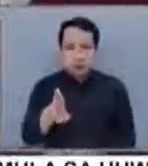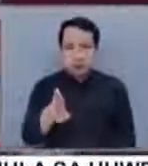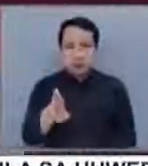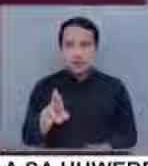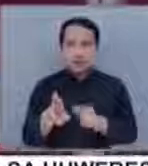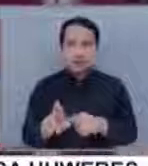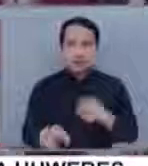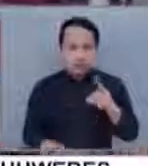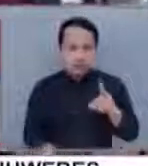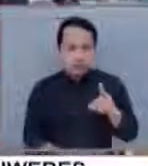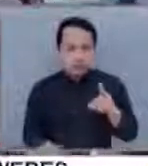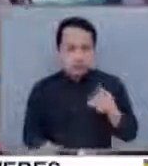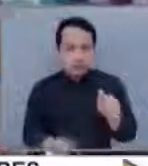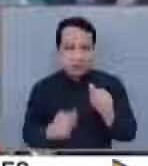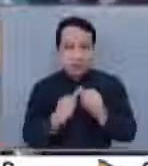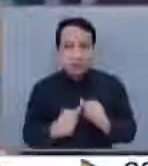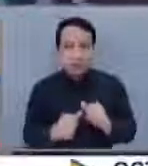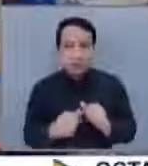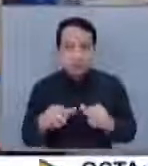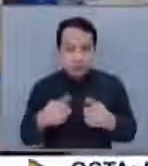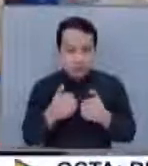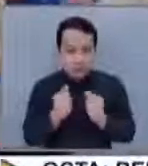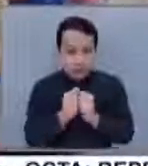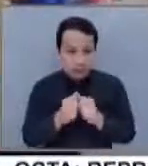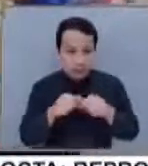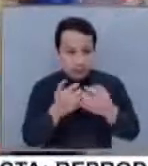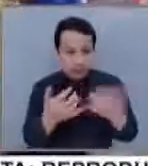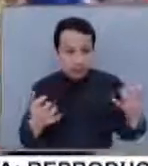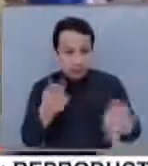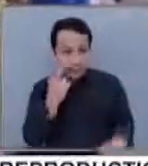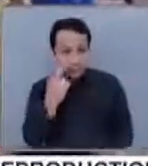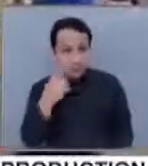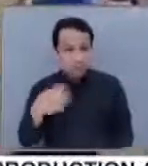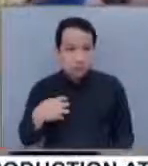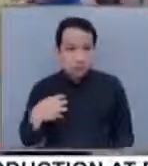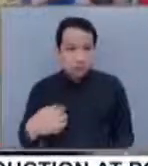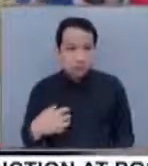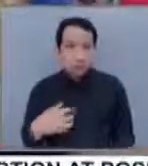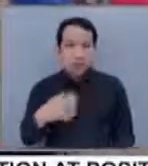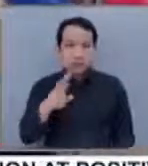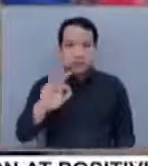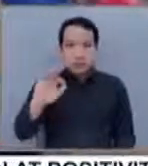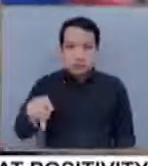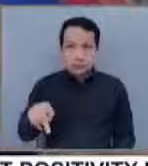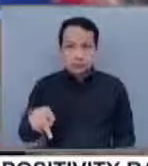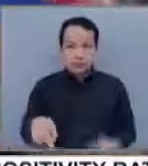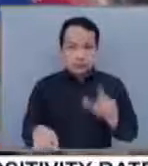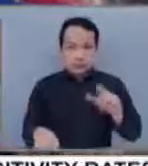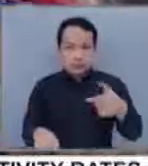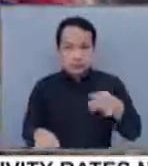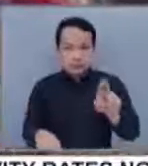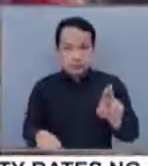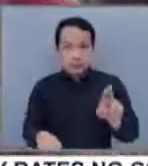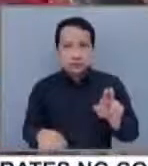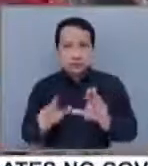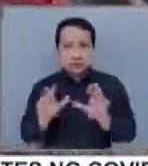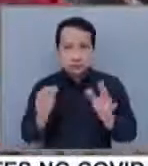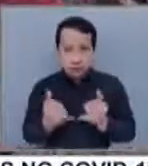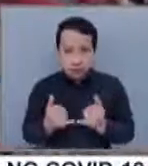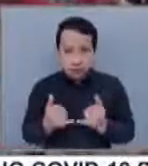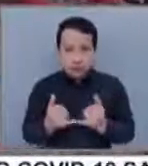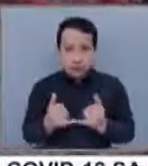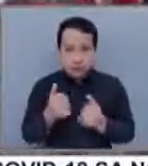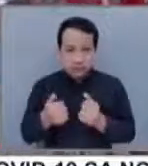Meron din dito ngayon mga pulis, Bureau of Fire at local government unit at mga barangay official. May kit